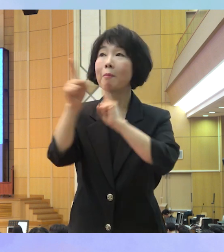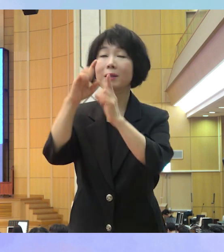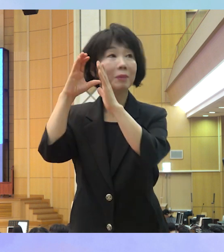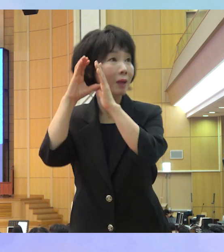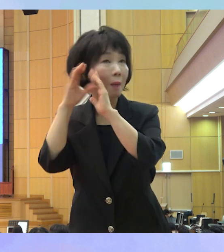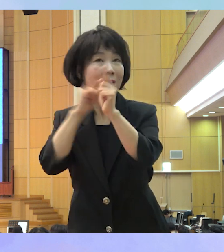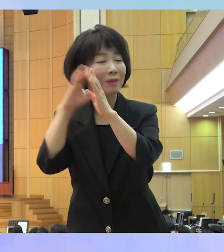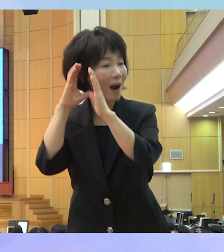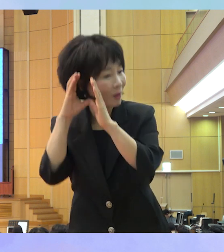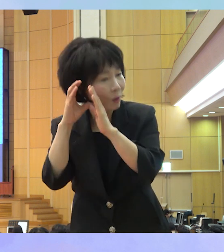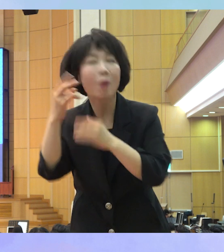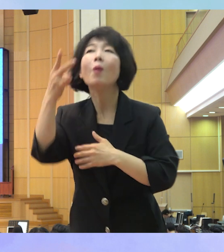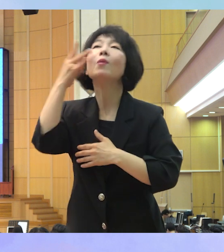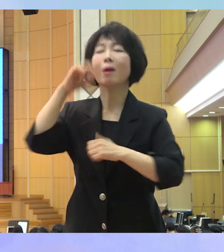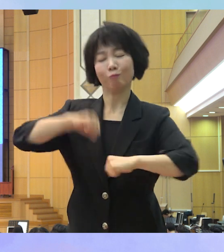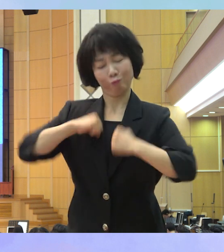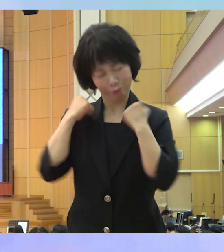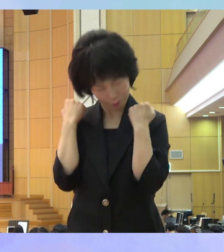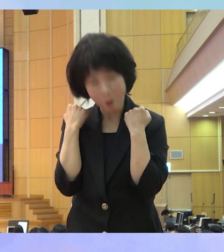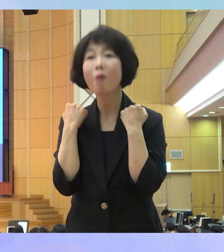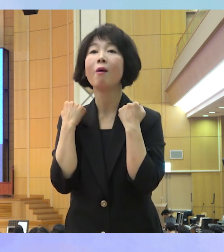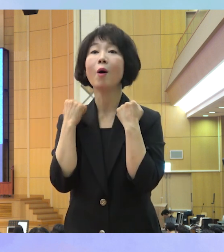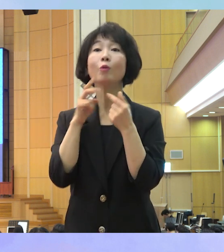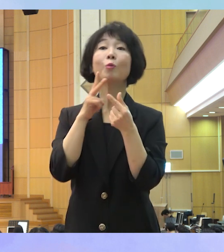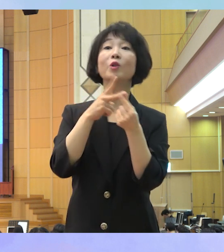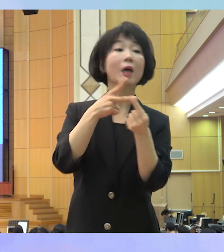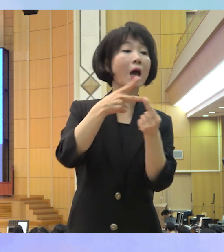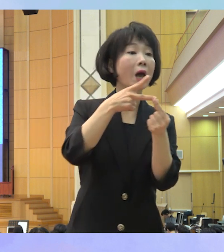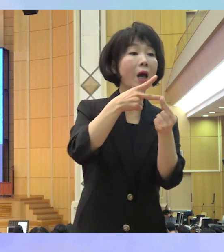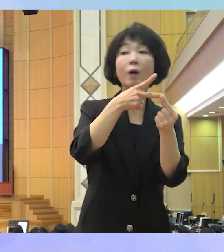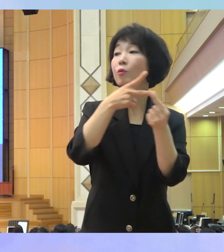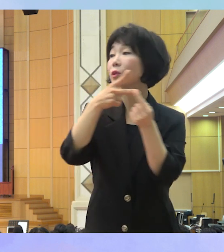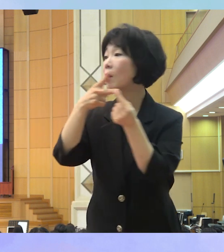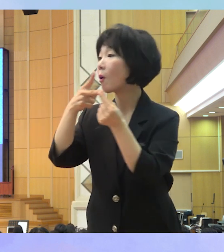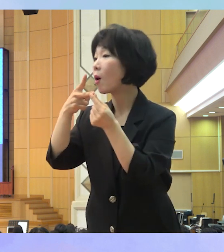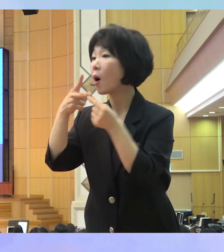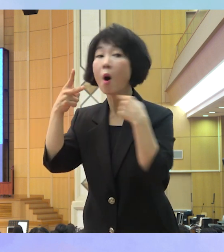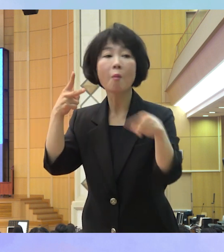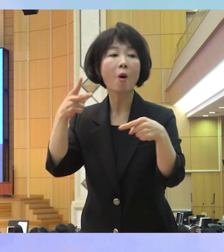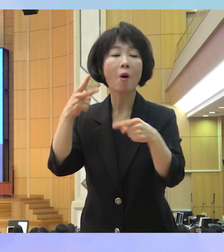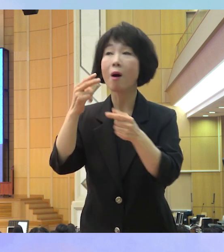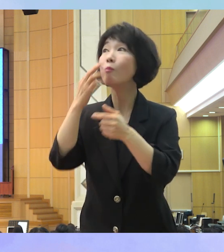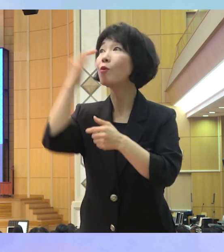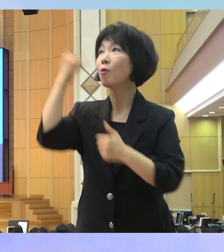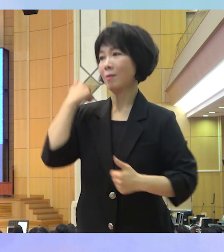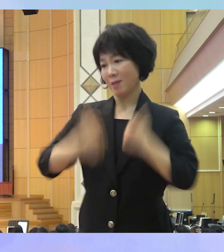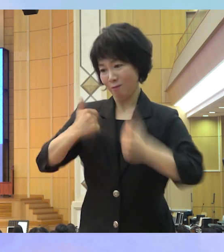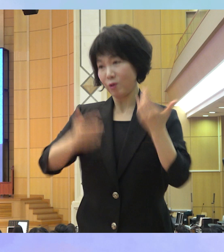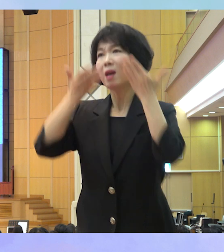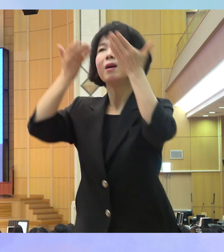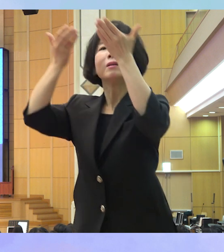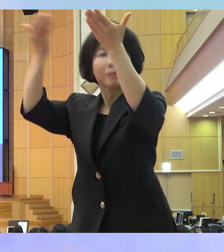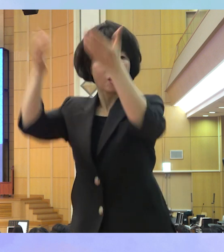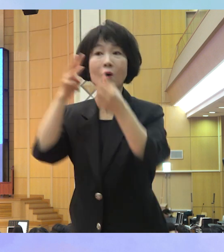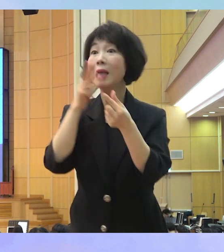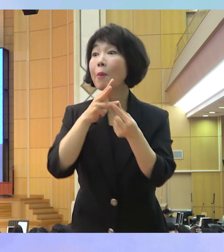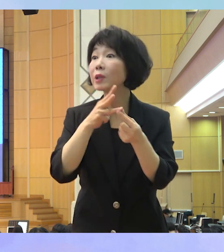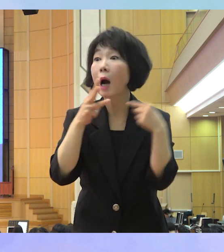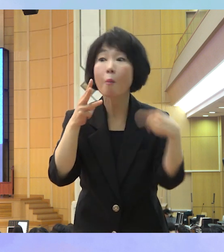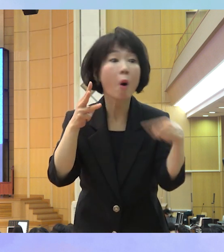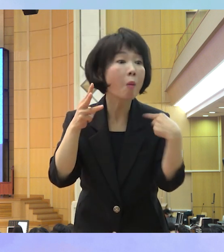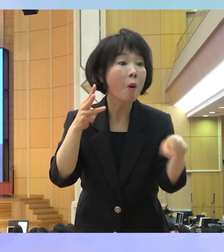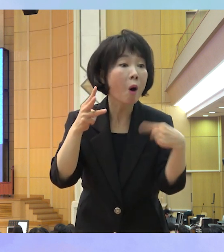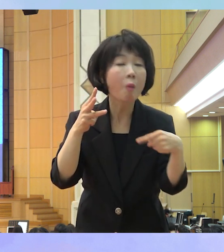말씀을 잘 들어드리는 거. 그리고 또 두 번째는 뭐였죠? 기쁘게 해드리는 거. 세 번째는